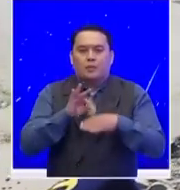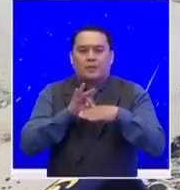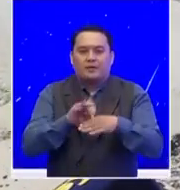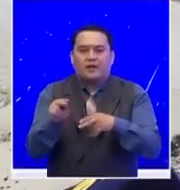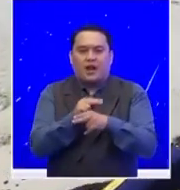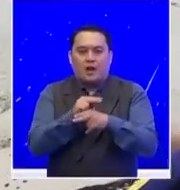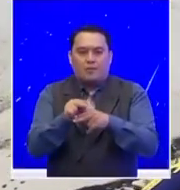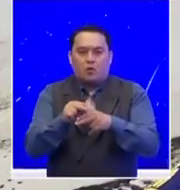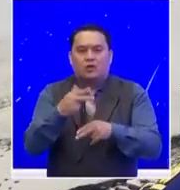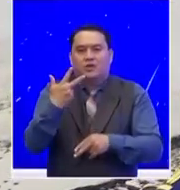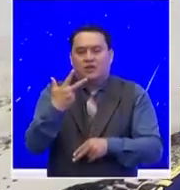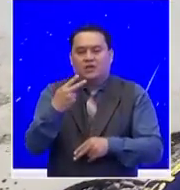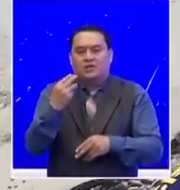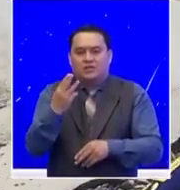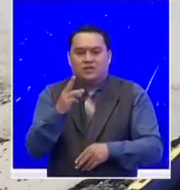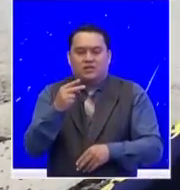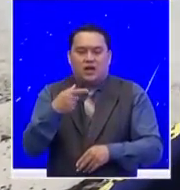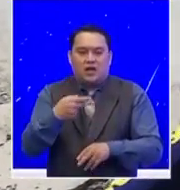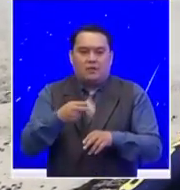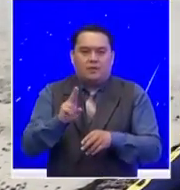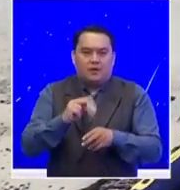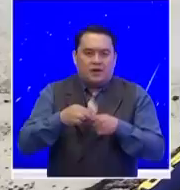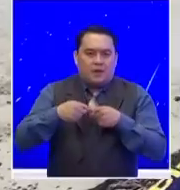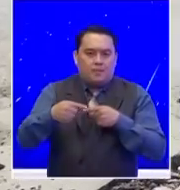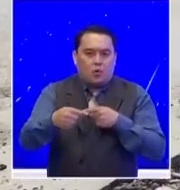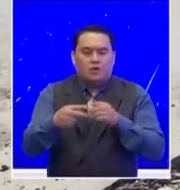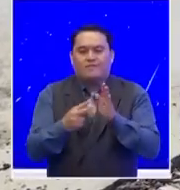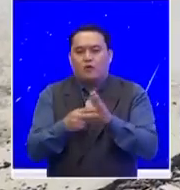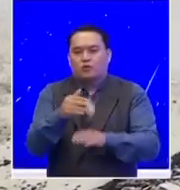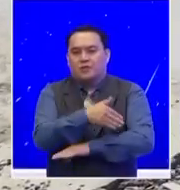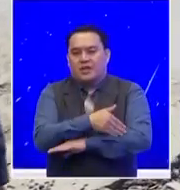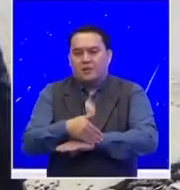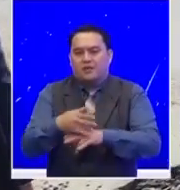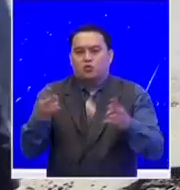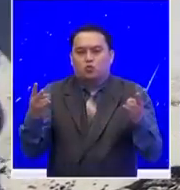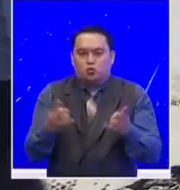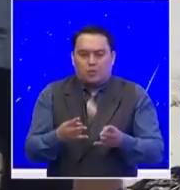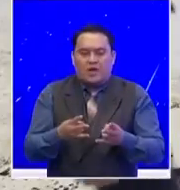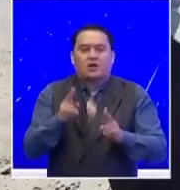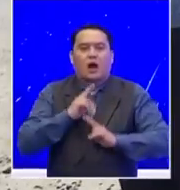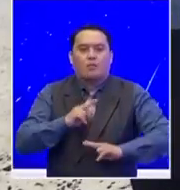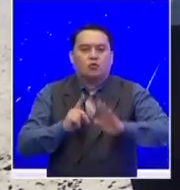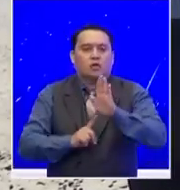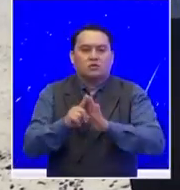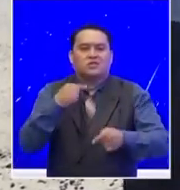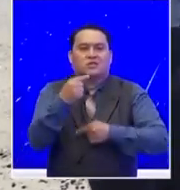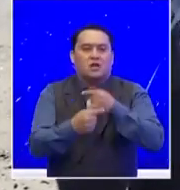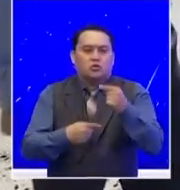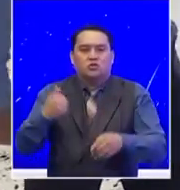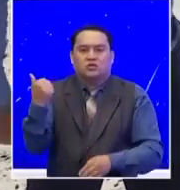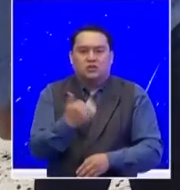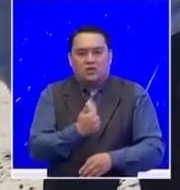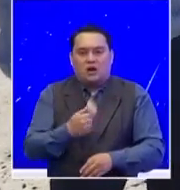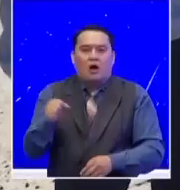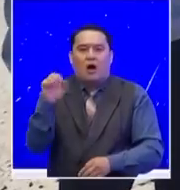ремонт протяженностью 3,2 километра. В капитальном ремонте нуждается 8 километров дорожного полотна. Работы начнутся на следующей неделе, его закончат до